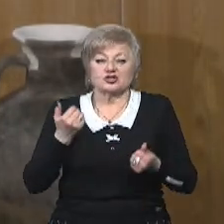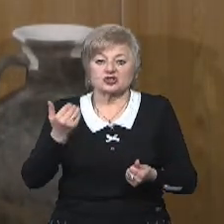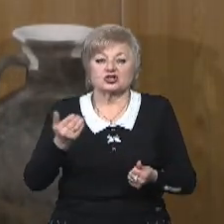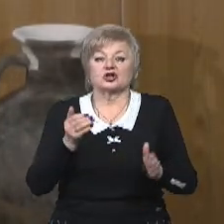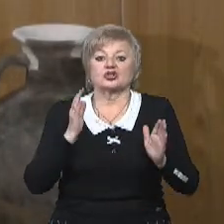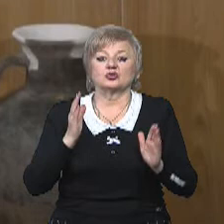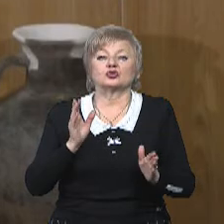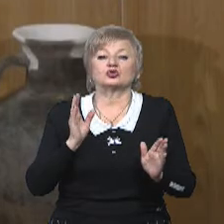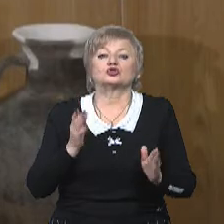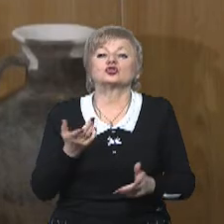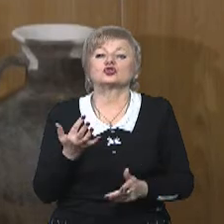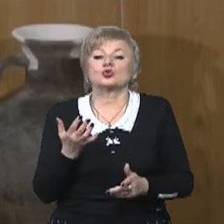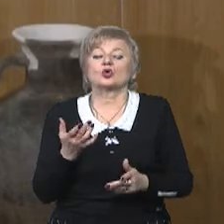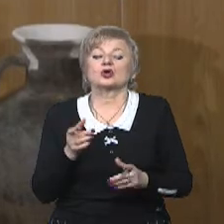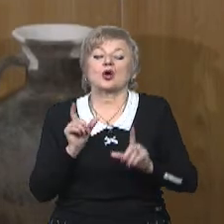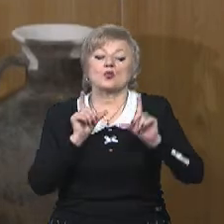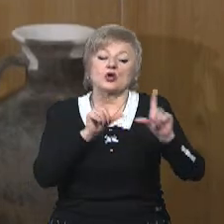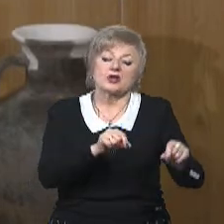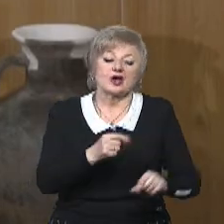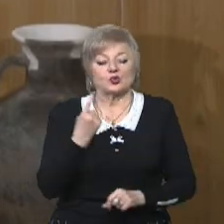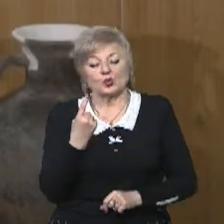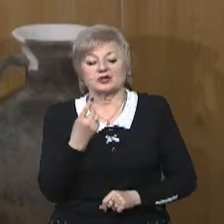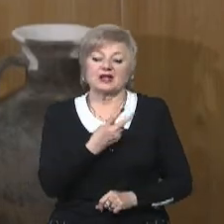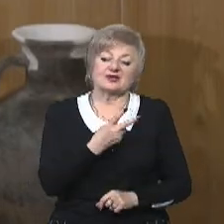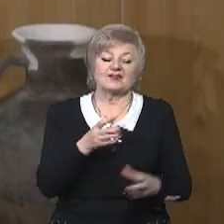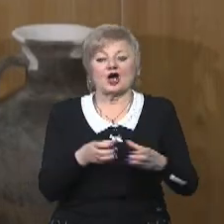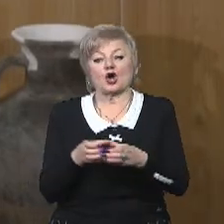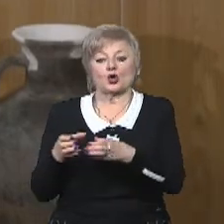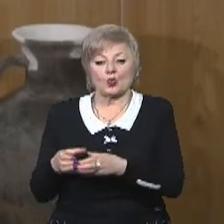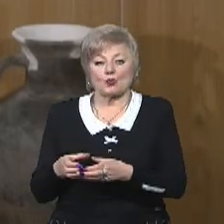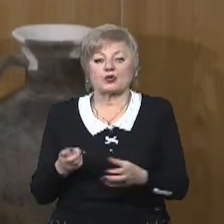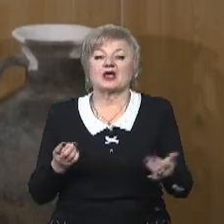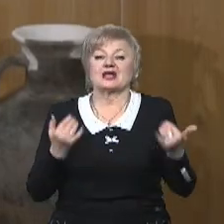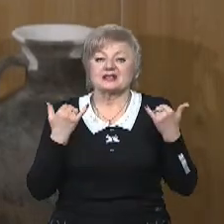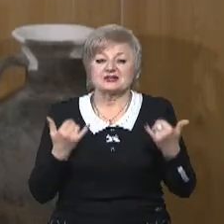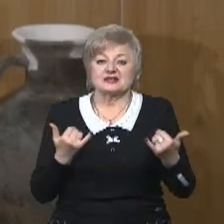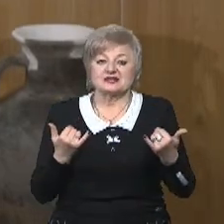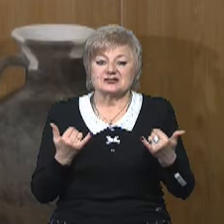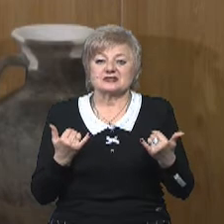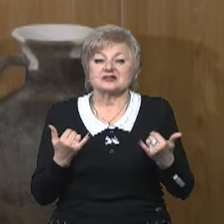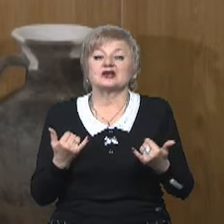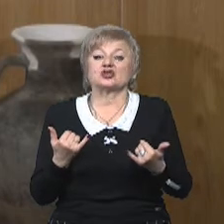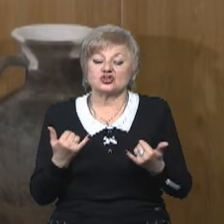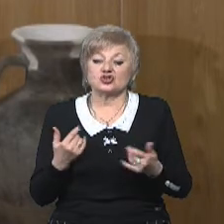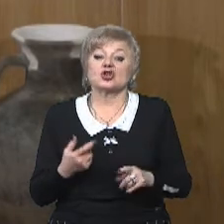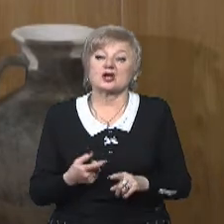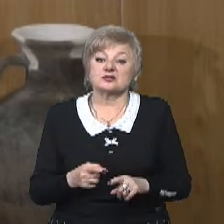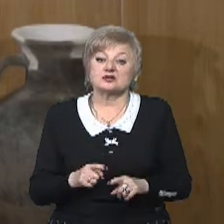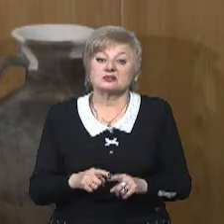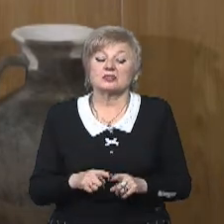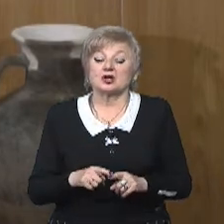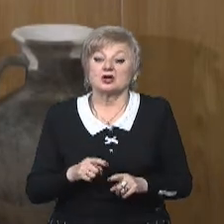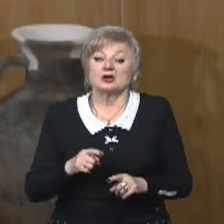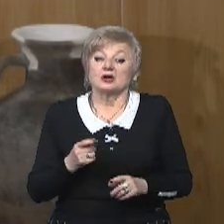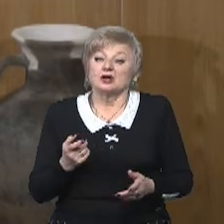скільки повинно груп їхати, одна чи дві. Ну, зараз останні 7 років у них полегшення в цьому сенсі, тому